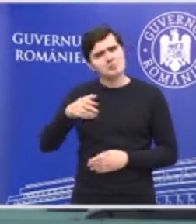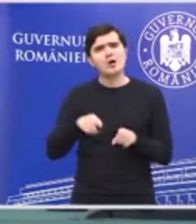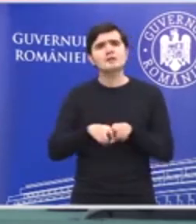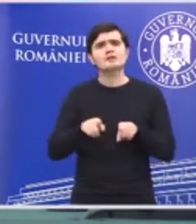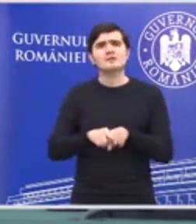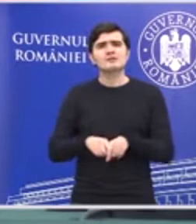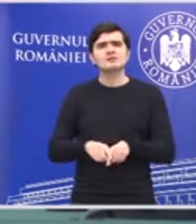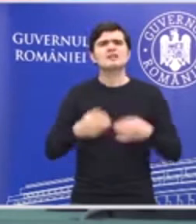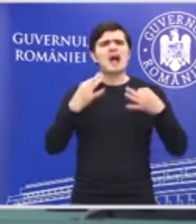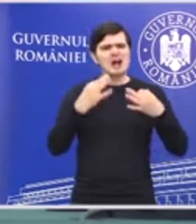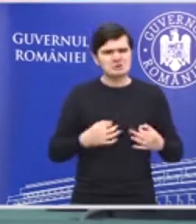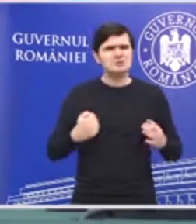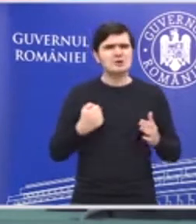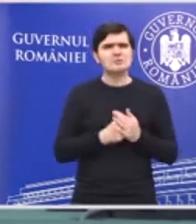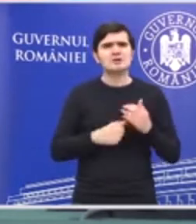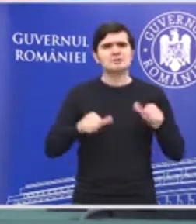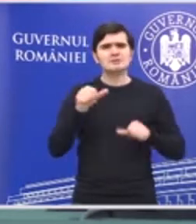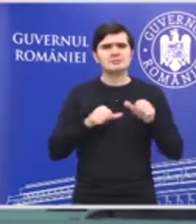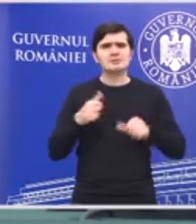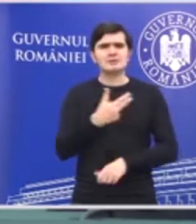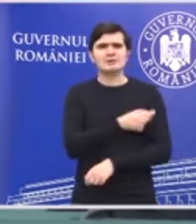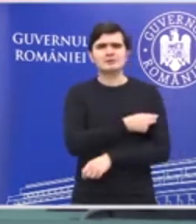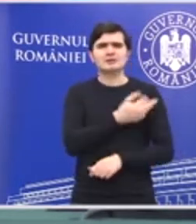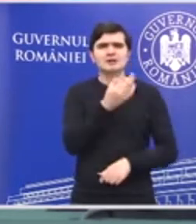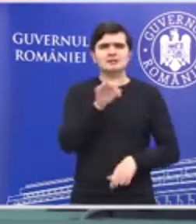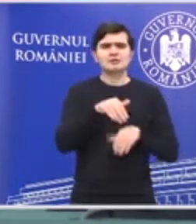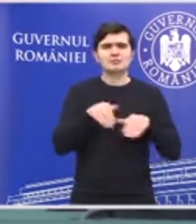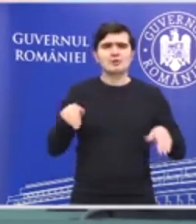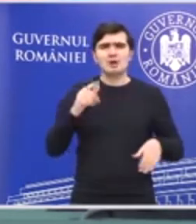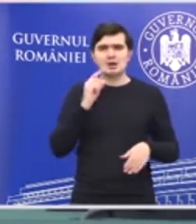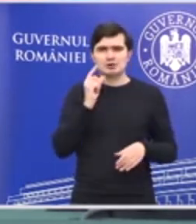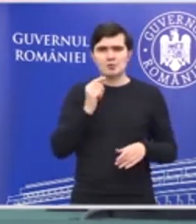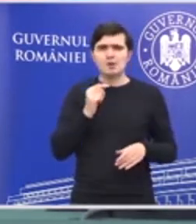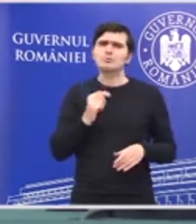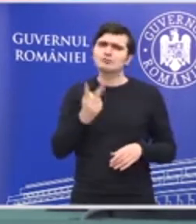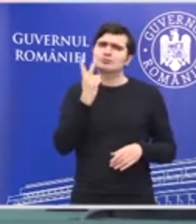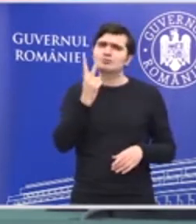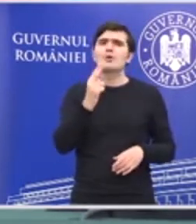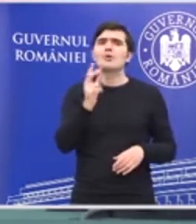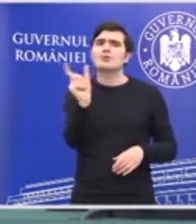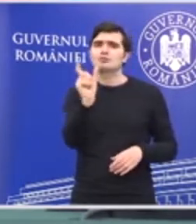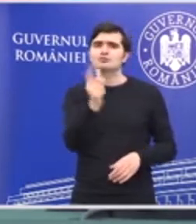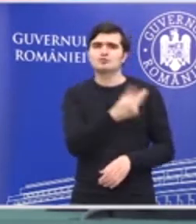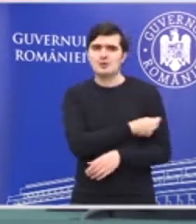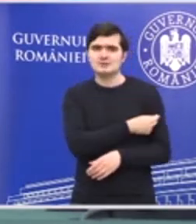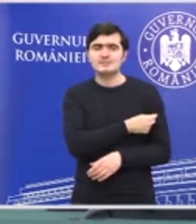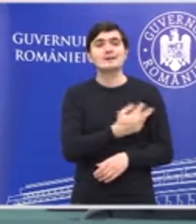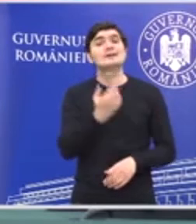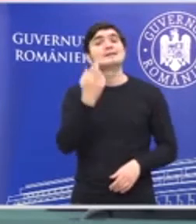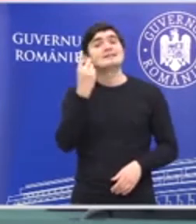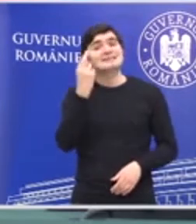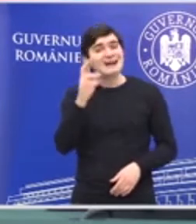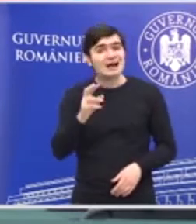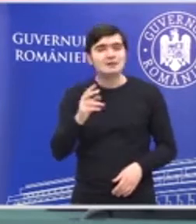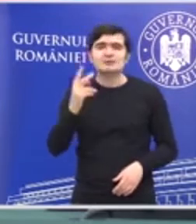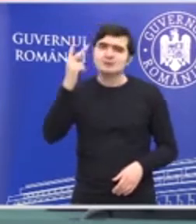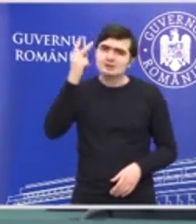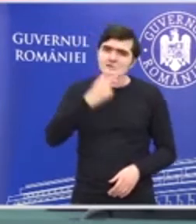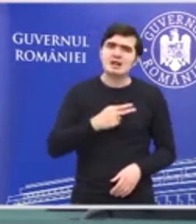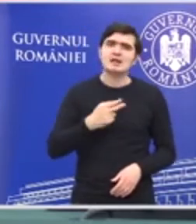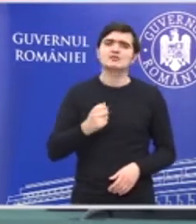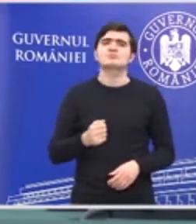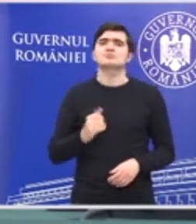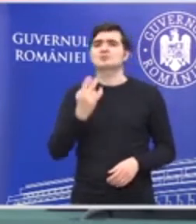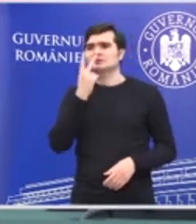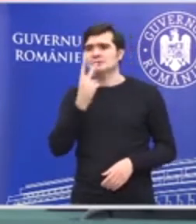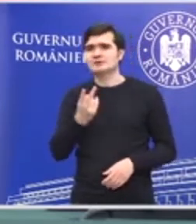asigura până în septembrie vaccinarea a peste 10 milioane de persoane, chiar cu două doze. Însă trebuie să înțelegem și